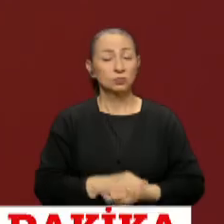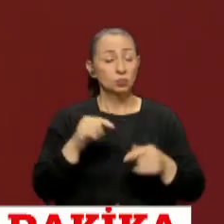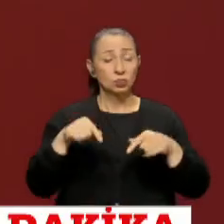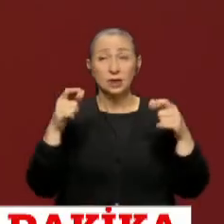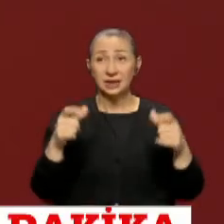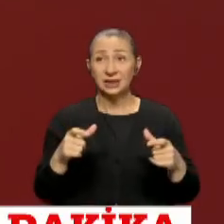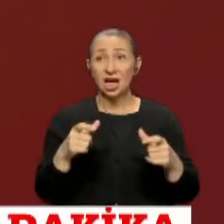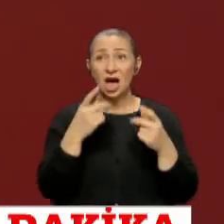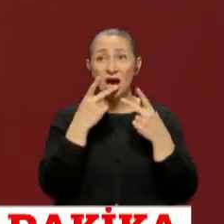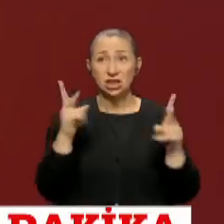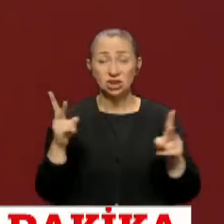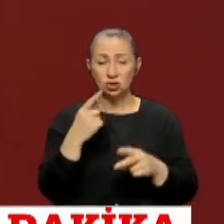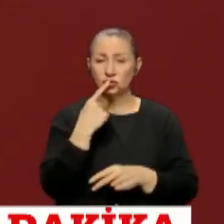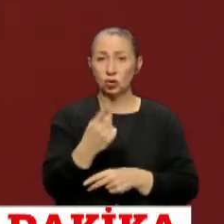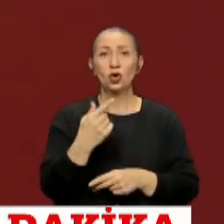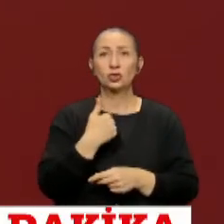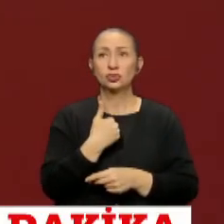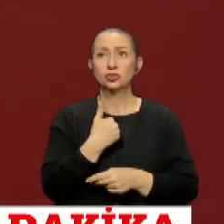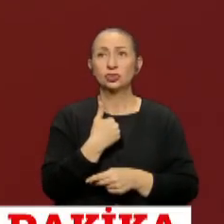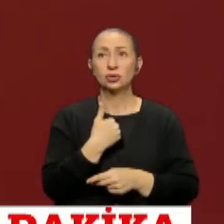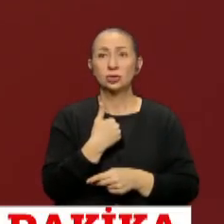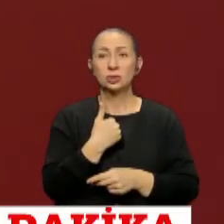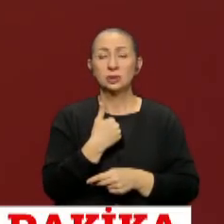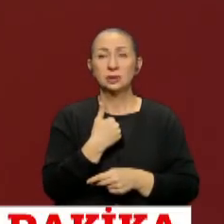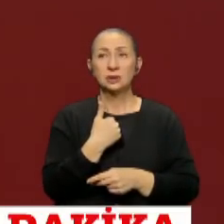Buradan açıkça ilan ediyoruz.